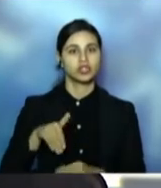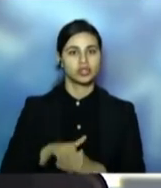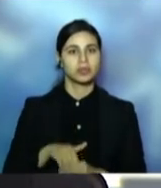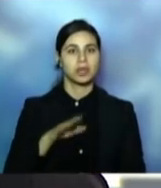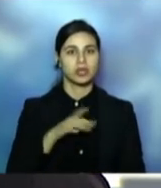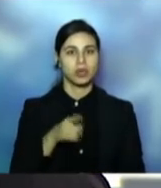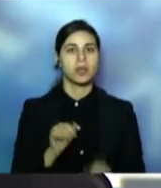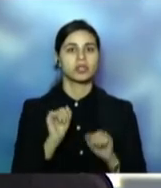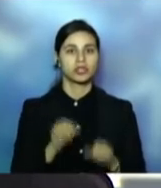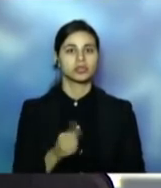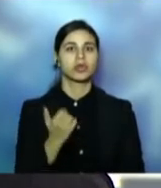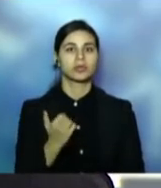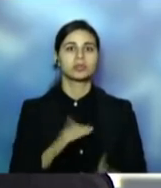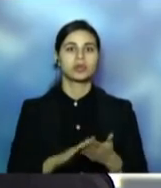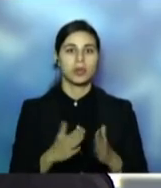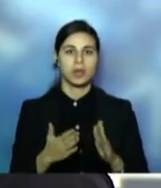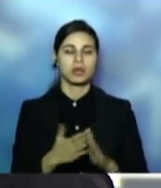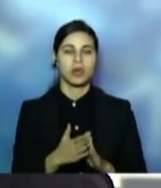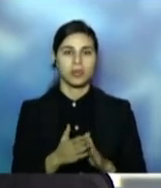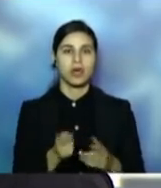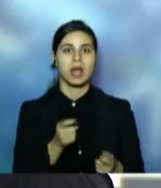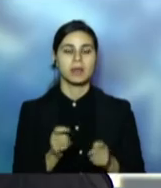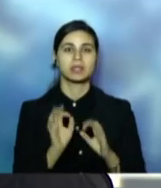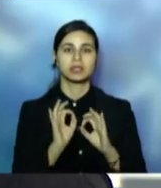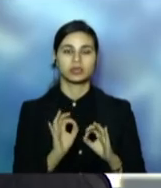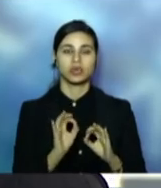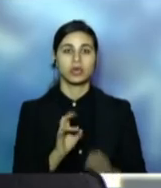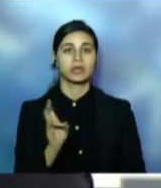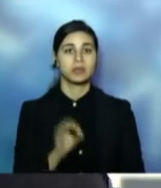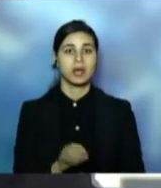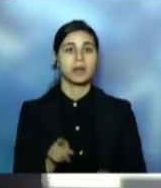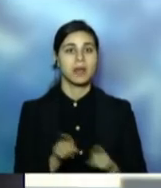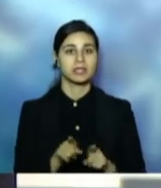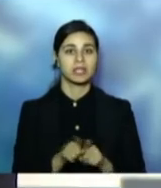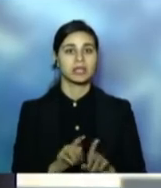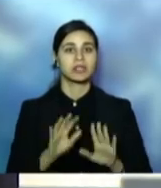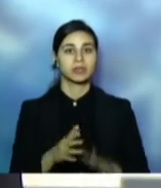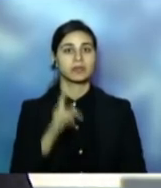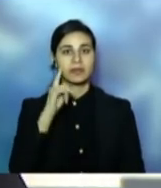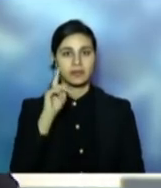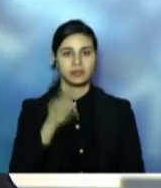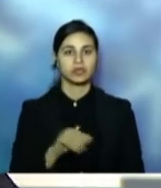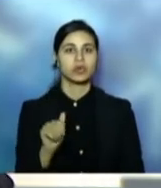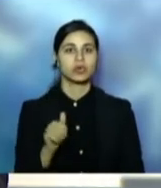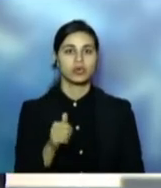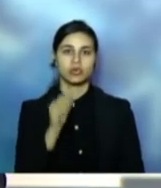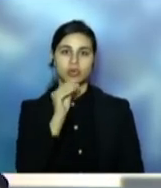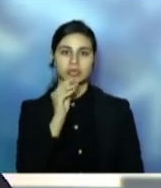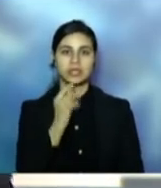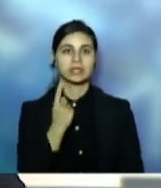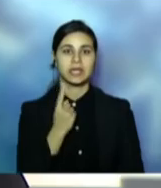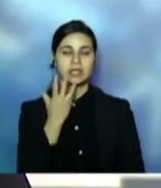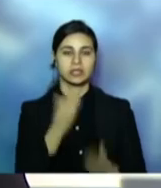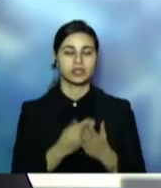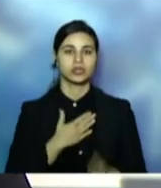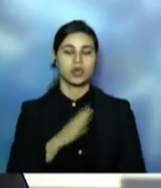მან შეძლო მისი მდგომარეობა ემართა სწორად. მაგრამ ასეთივე შემთხვევაც ვიცით ჩვენ, როგორ როდესაც ერთ-ერთი